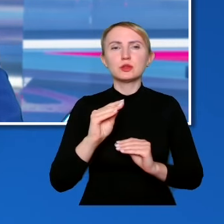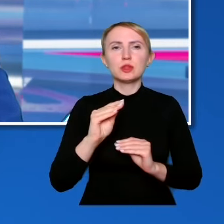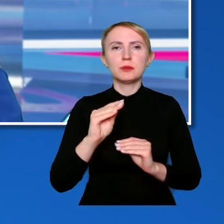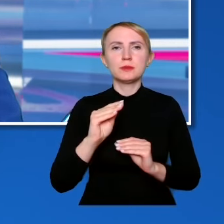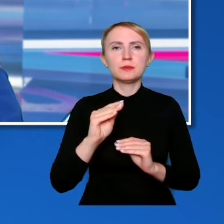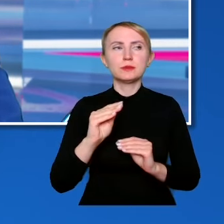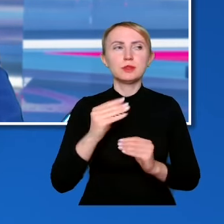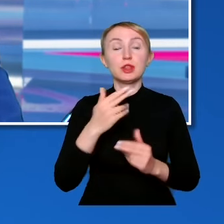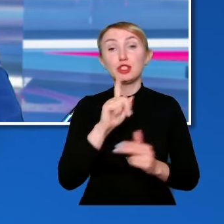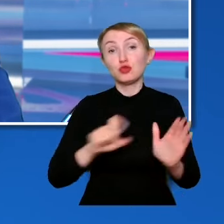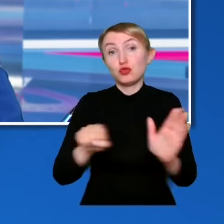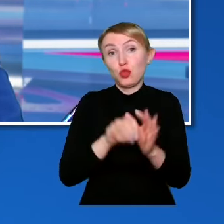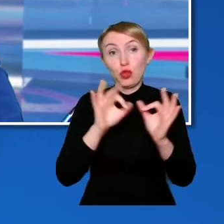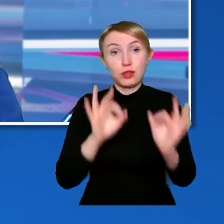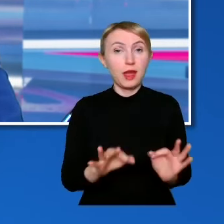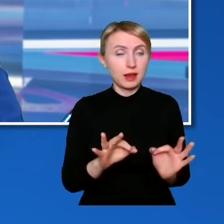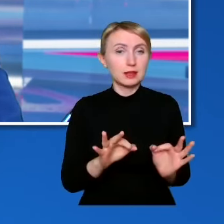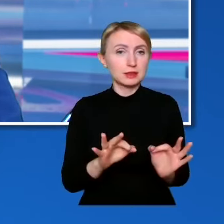tej pory